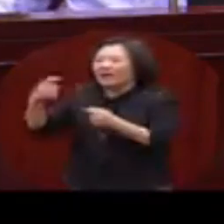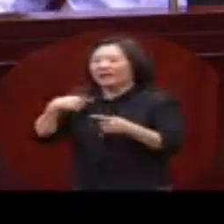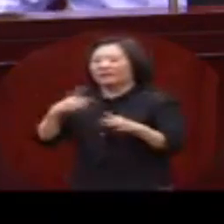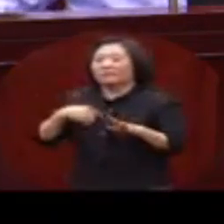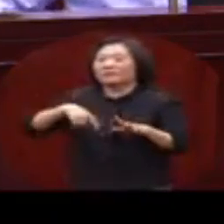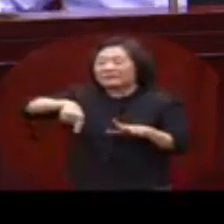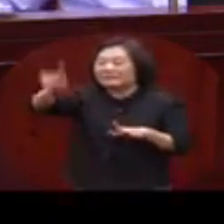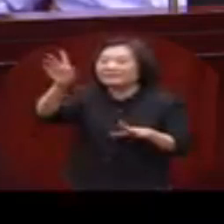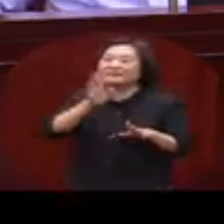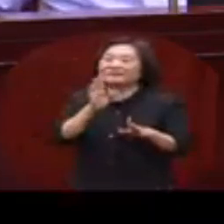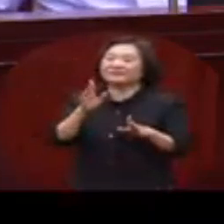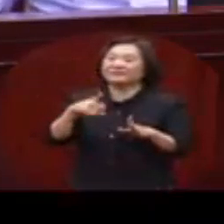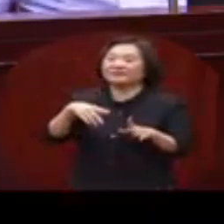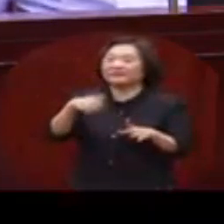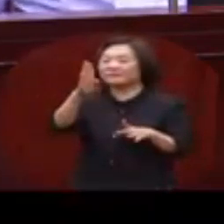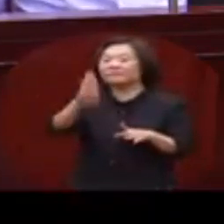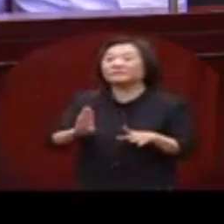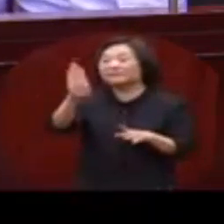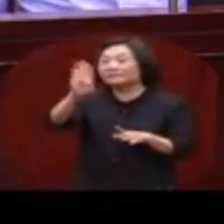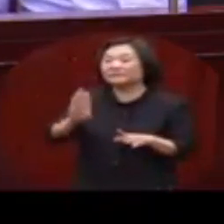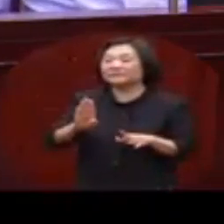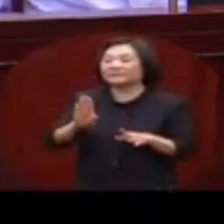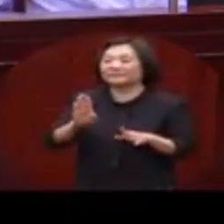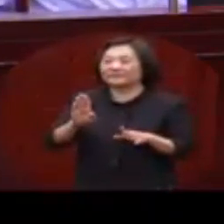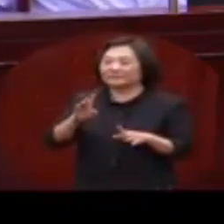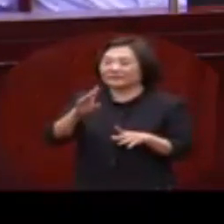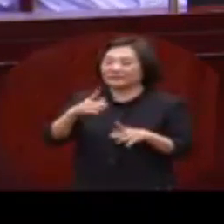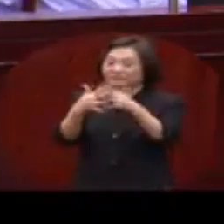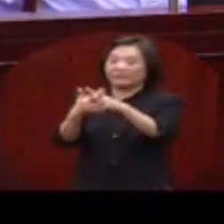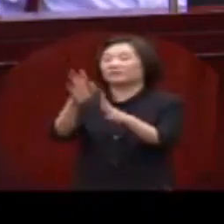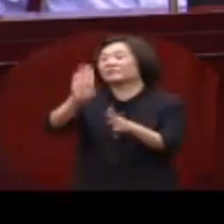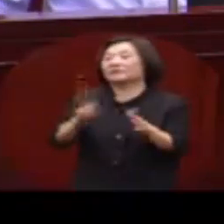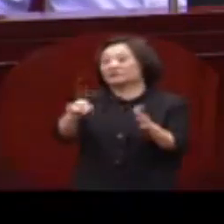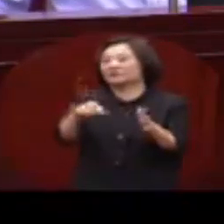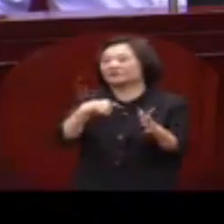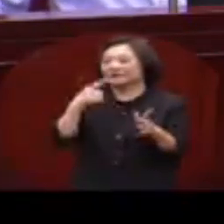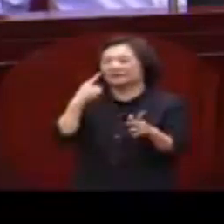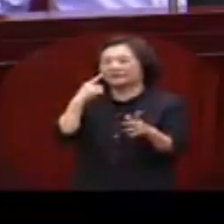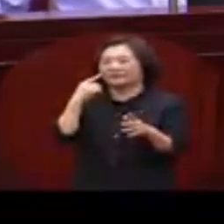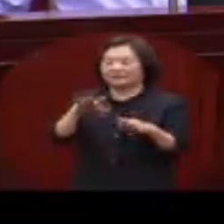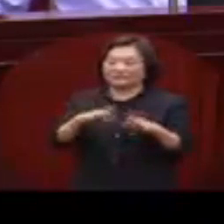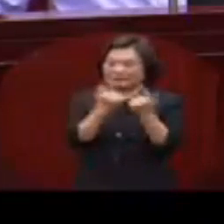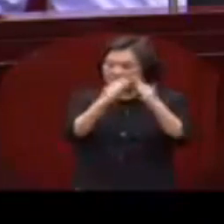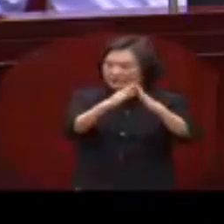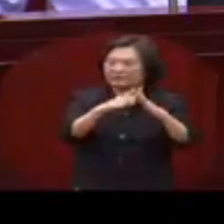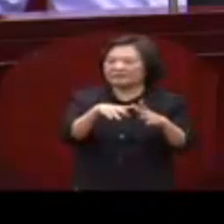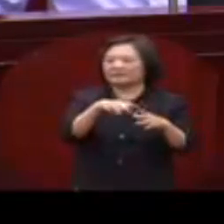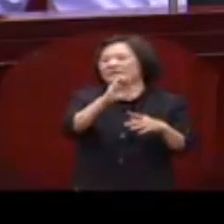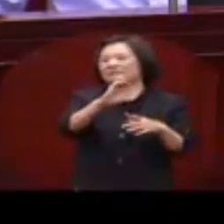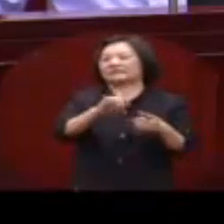波士顿，主要是在讲生技产业。台北市大概只有两个产业有办法做，一个 ICT， 一个